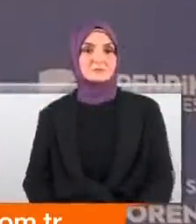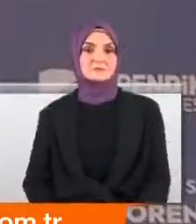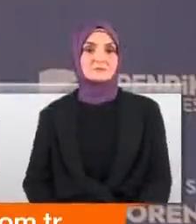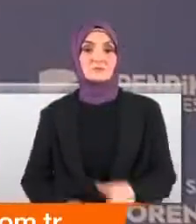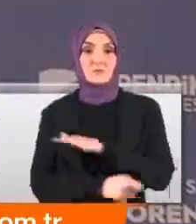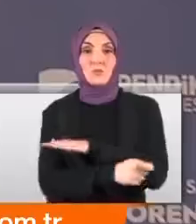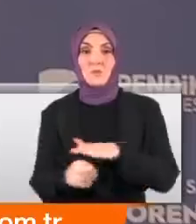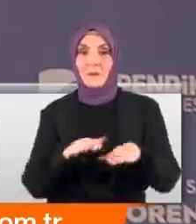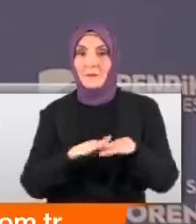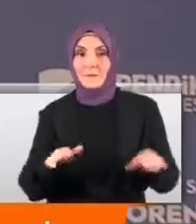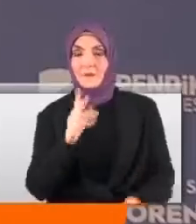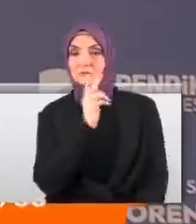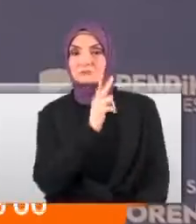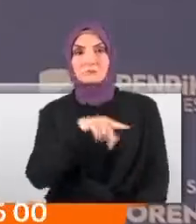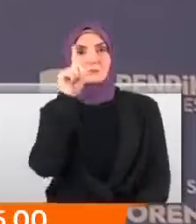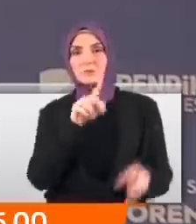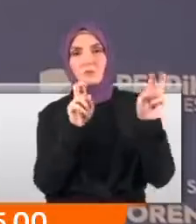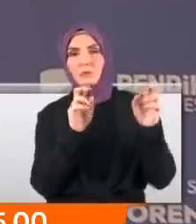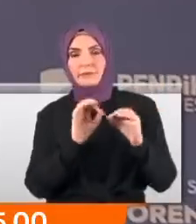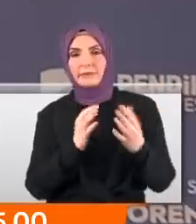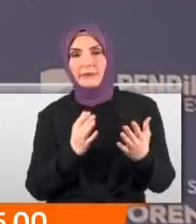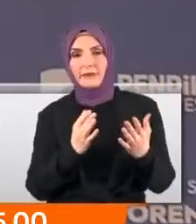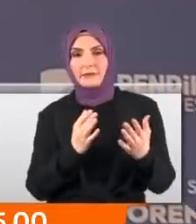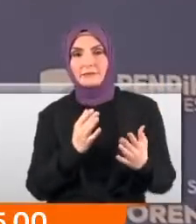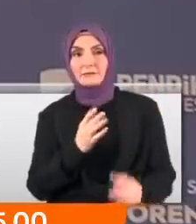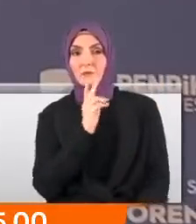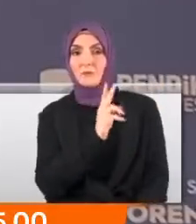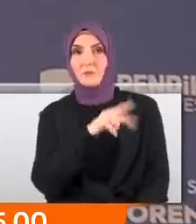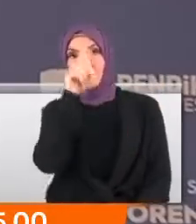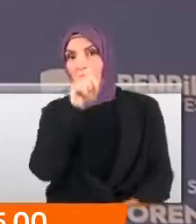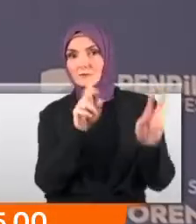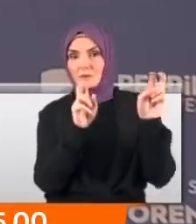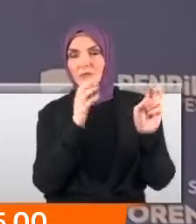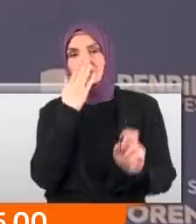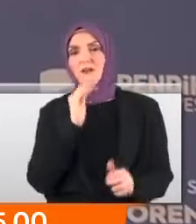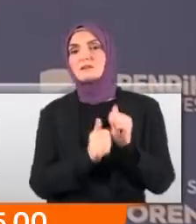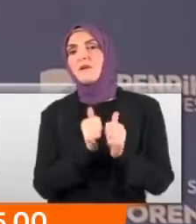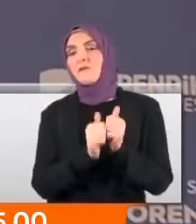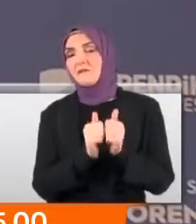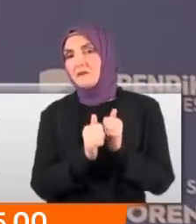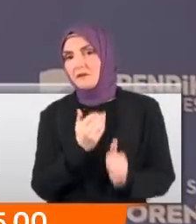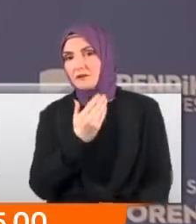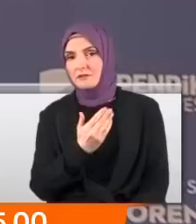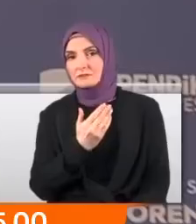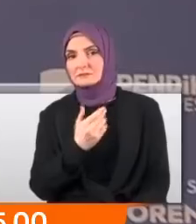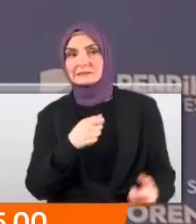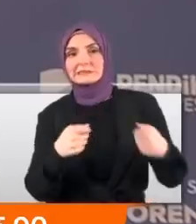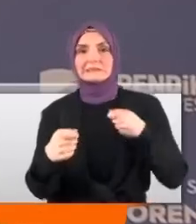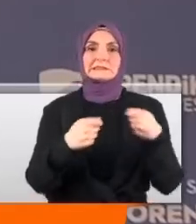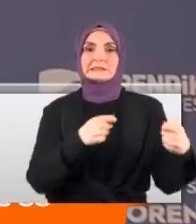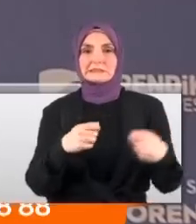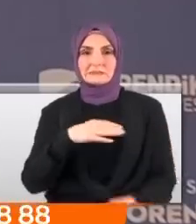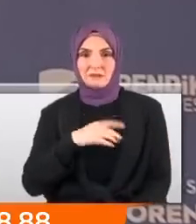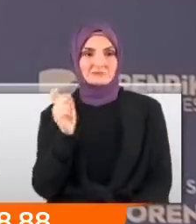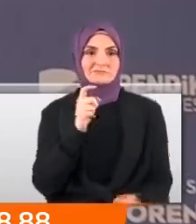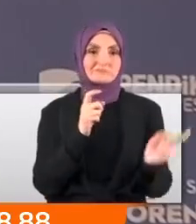Kumar masasının gündeminde ne var? Onların gündeminde sadece kavga var. Çekişme var. Didişme